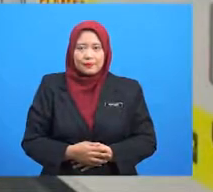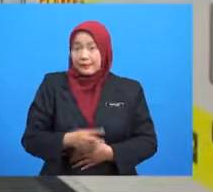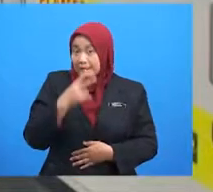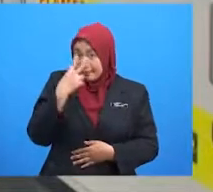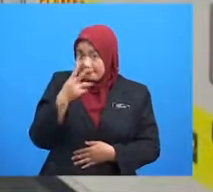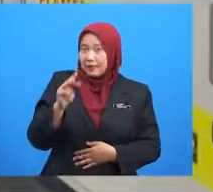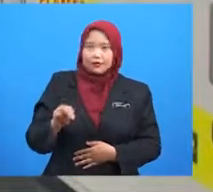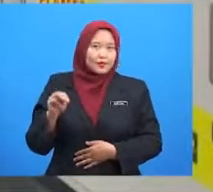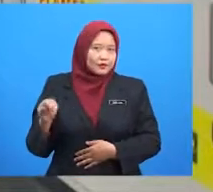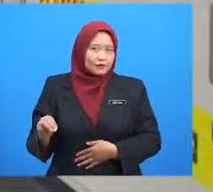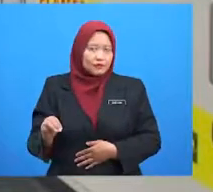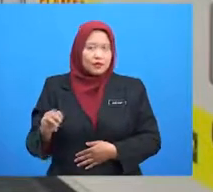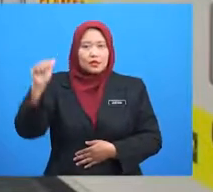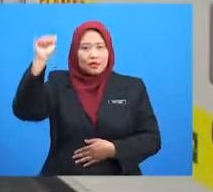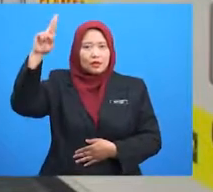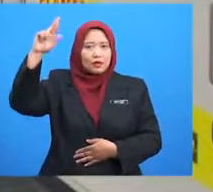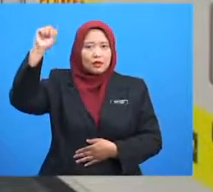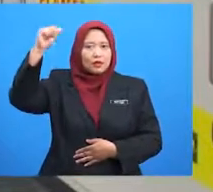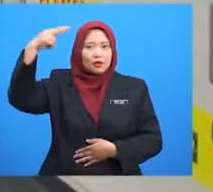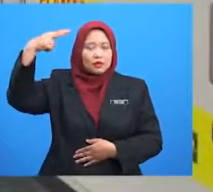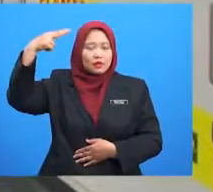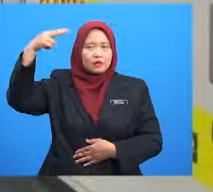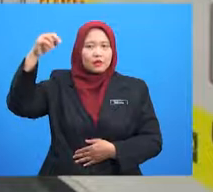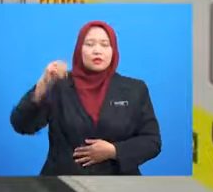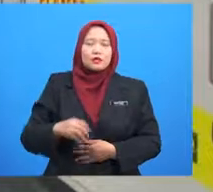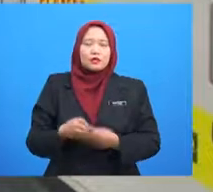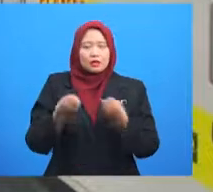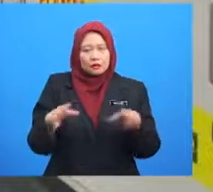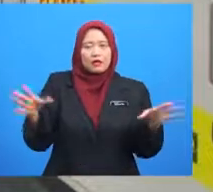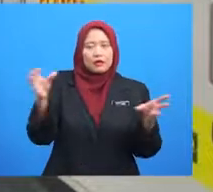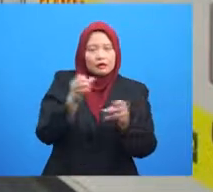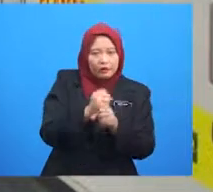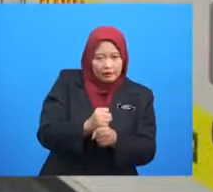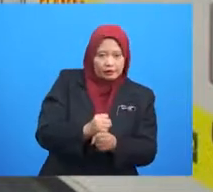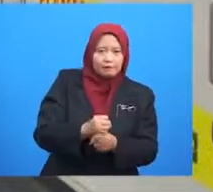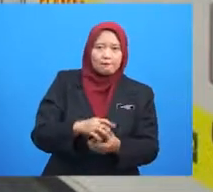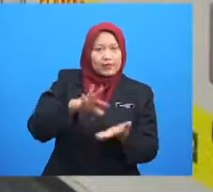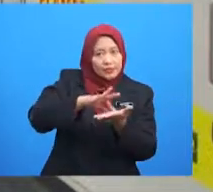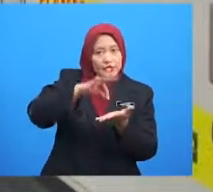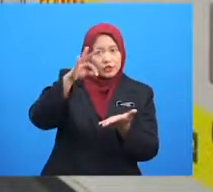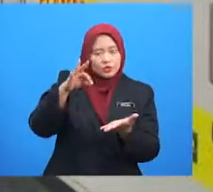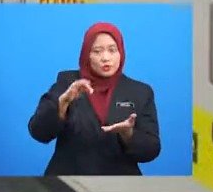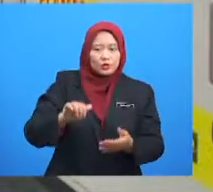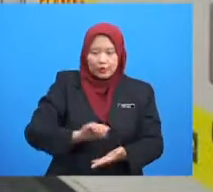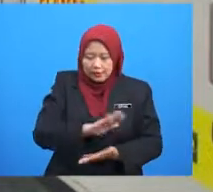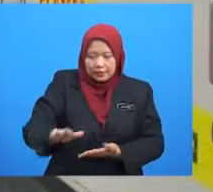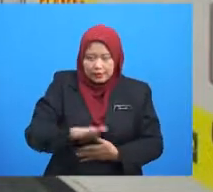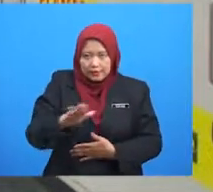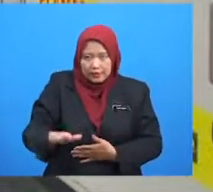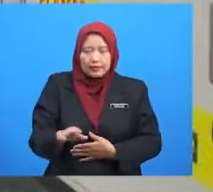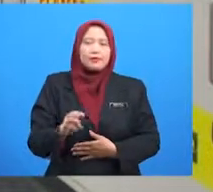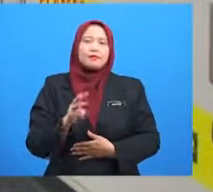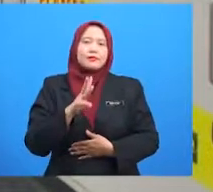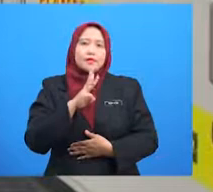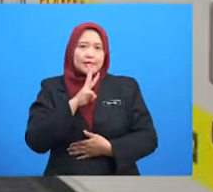Nampak tak murid-murid? Arash telah mengambil tisu dan mengelap air yang tertumpah tadi.